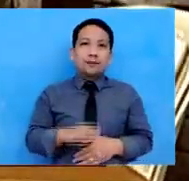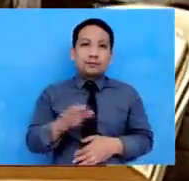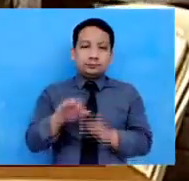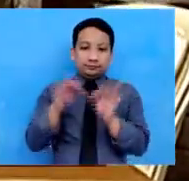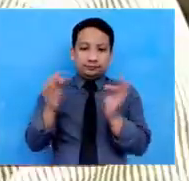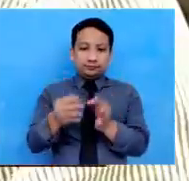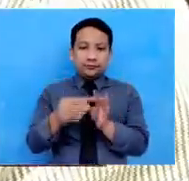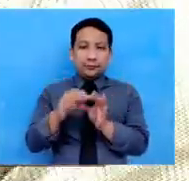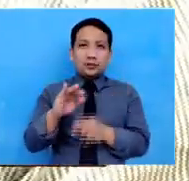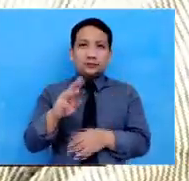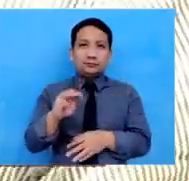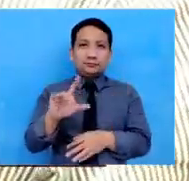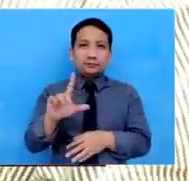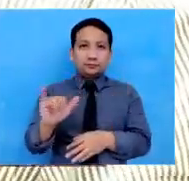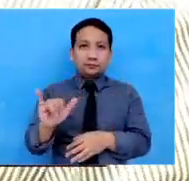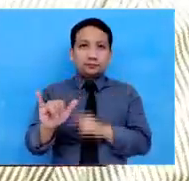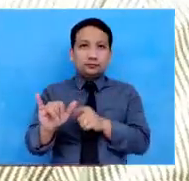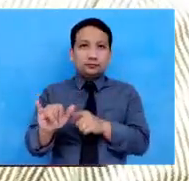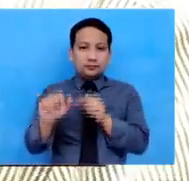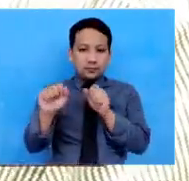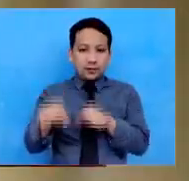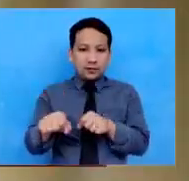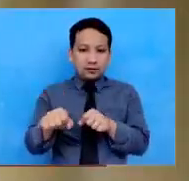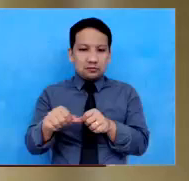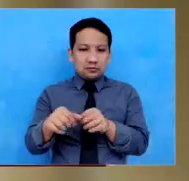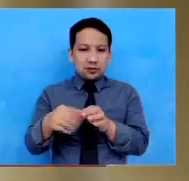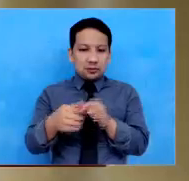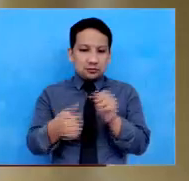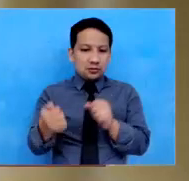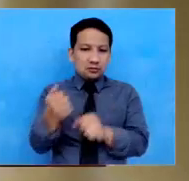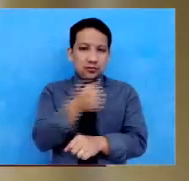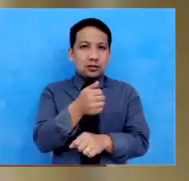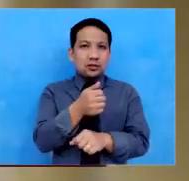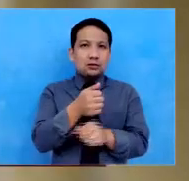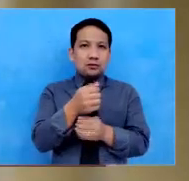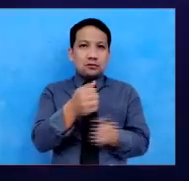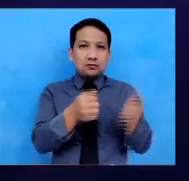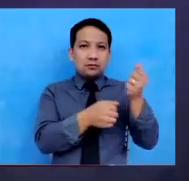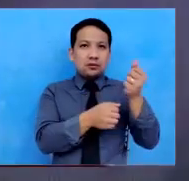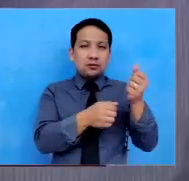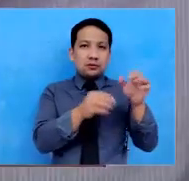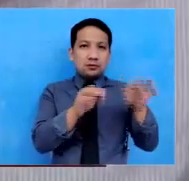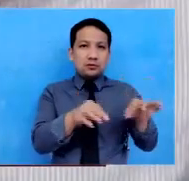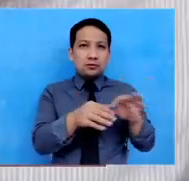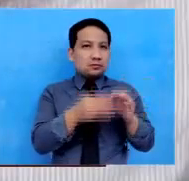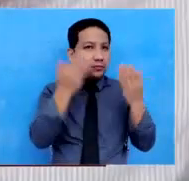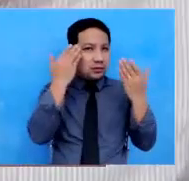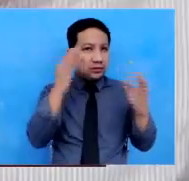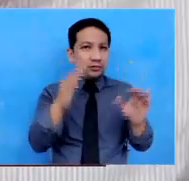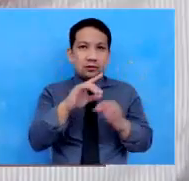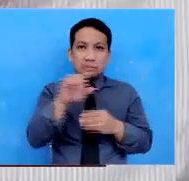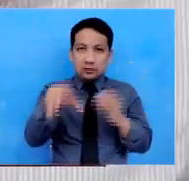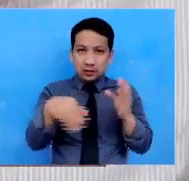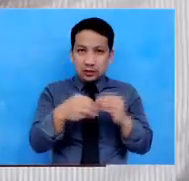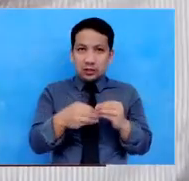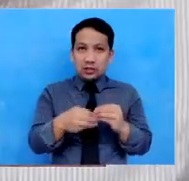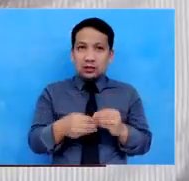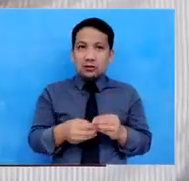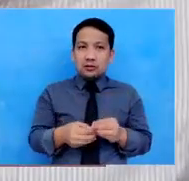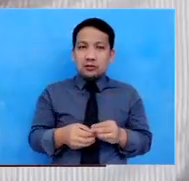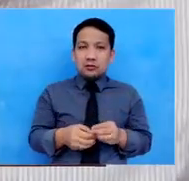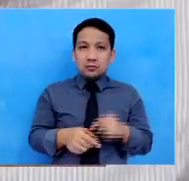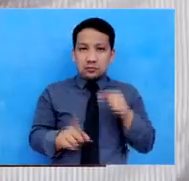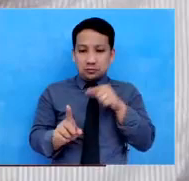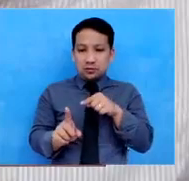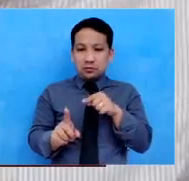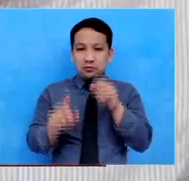Percy ang posibilidad na mayroon pang mas malalaking tao sa likod ni Bantag. Hindi natin alam, baka mayroon silang gustong ituro na ibang mga